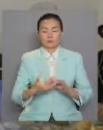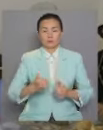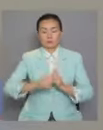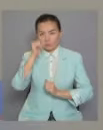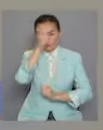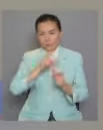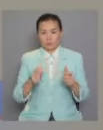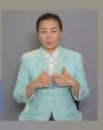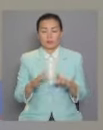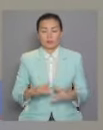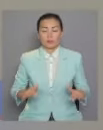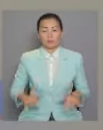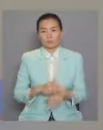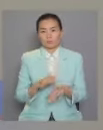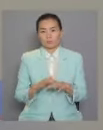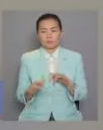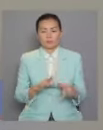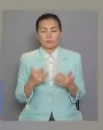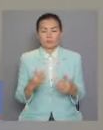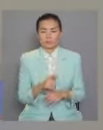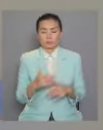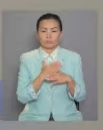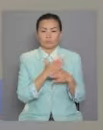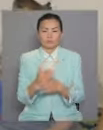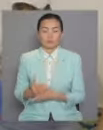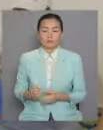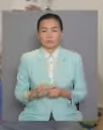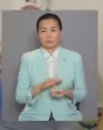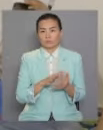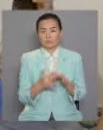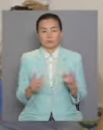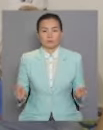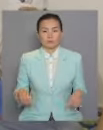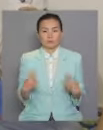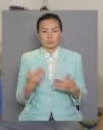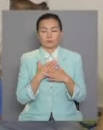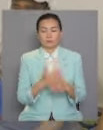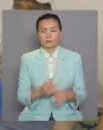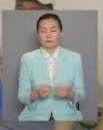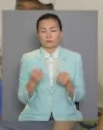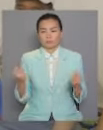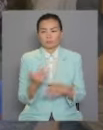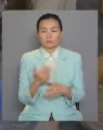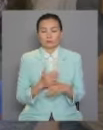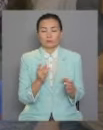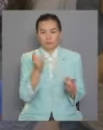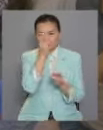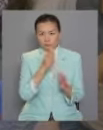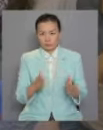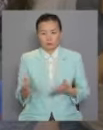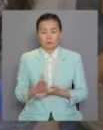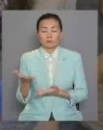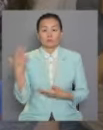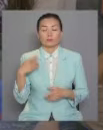жылдары мектеп бітірген түлектердің қайырымдылық жасап, мұқтаж жандарға көмектесуі өз ауылының көркейіп, көріктенуіне үлес қосуы дәстүрге айналды.